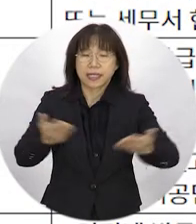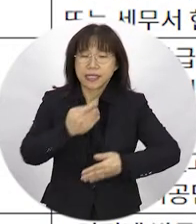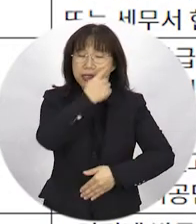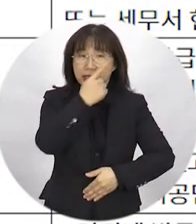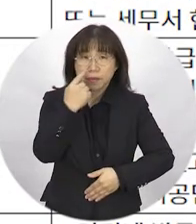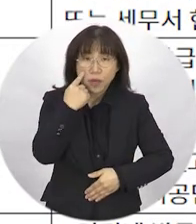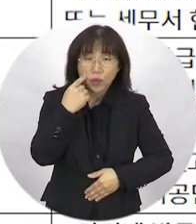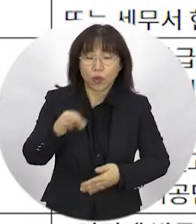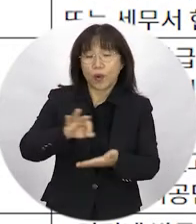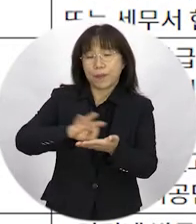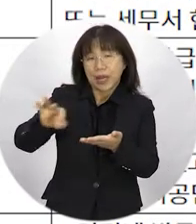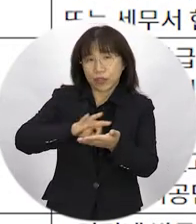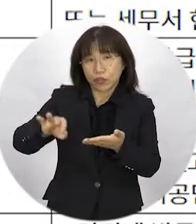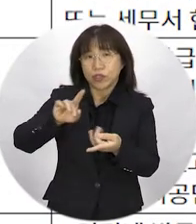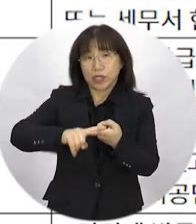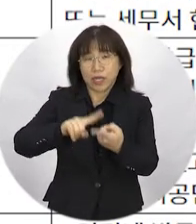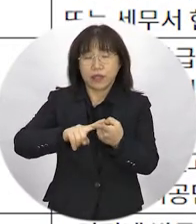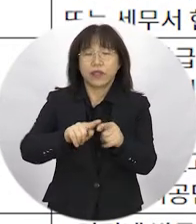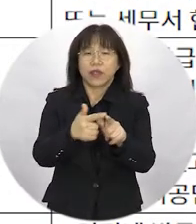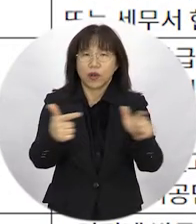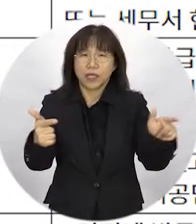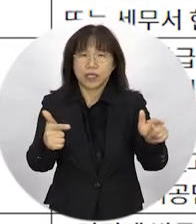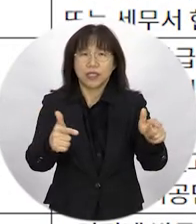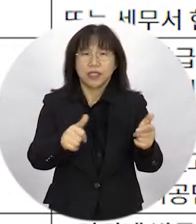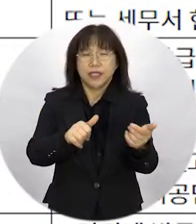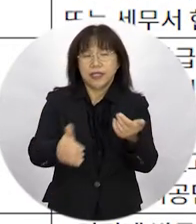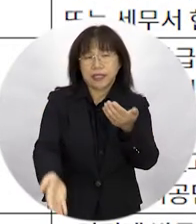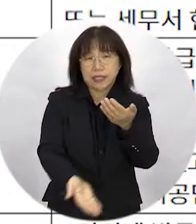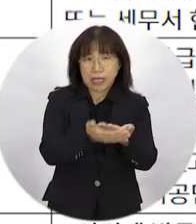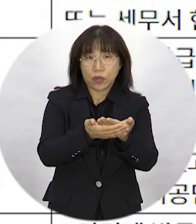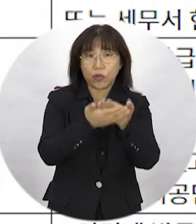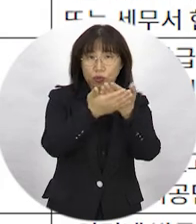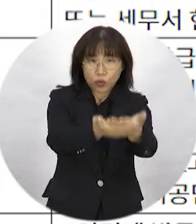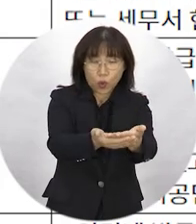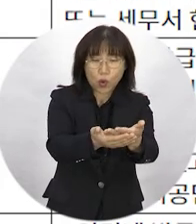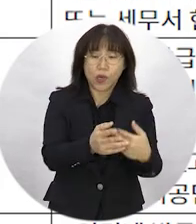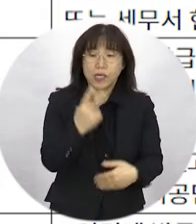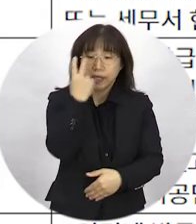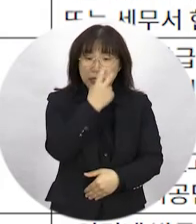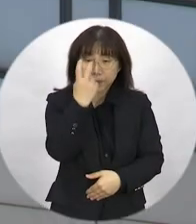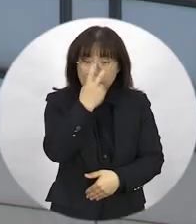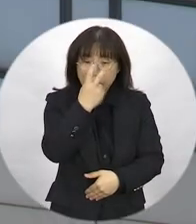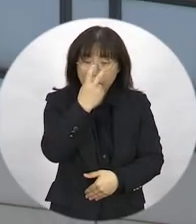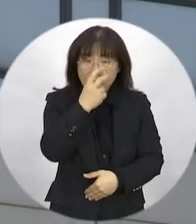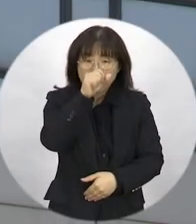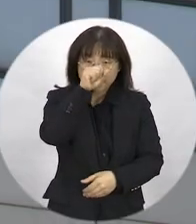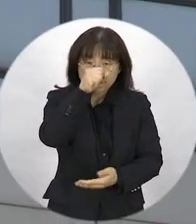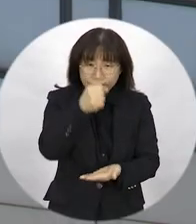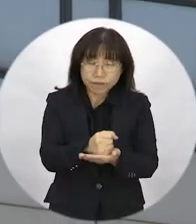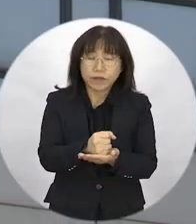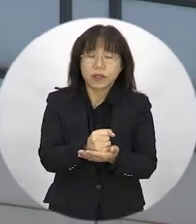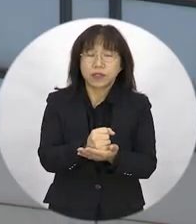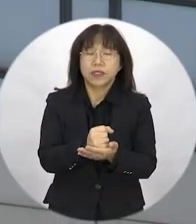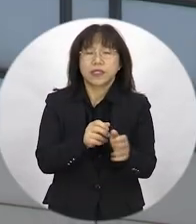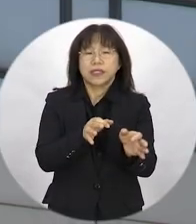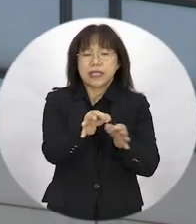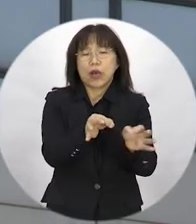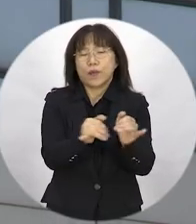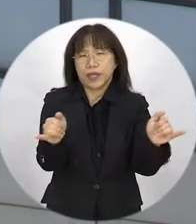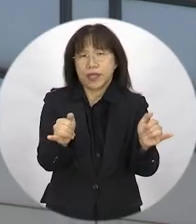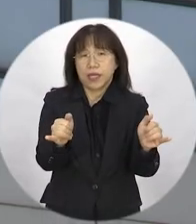매출액 진 빙 자료 상시근로자 증빙자료 등으로 심사를 거쳐 적격 판정을 받은 소상공인에게